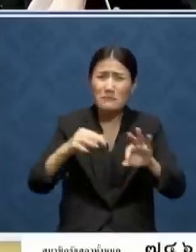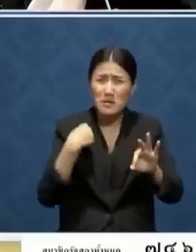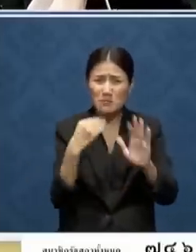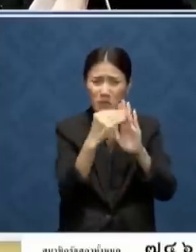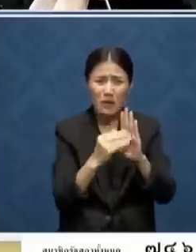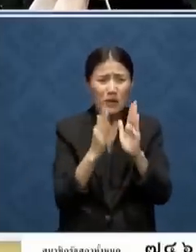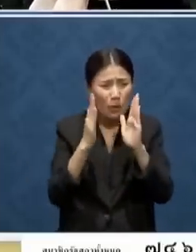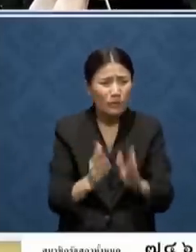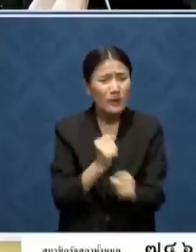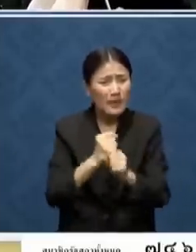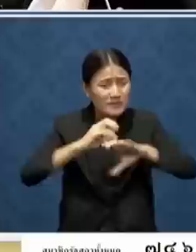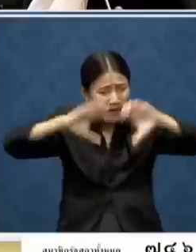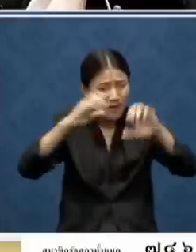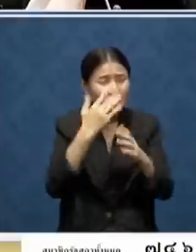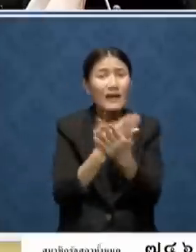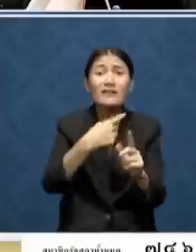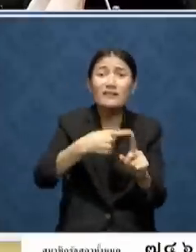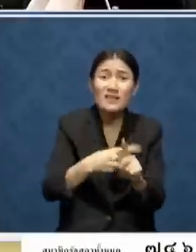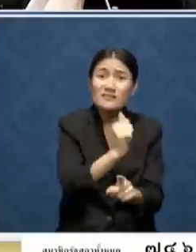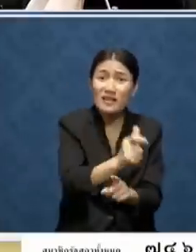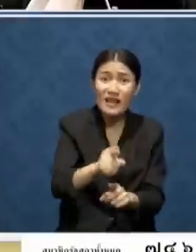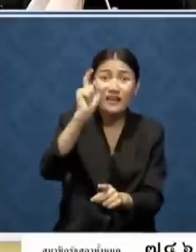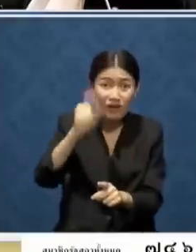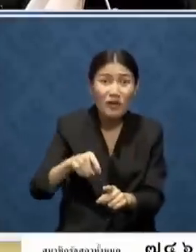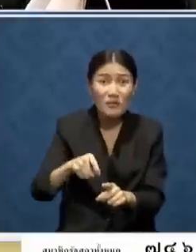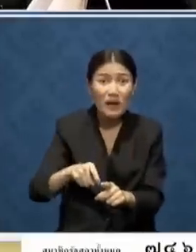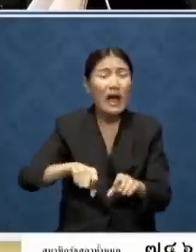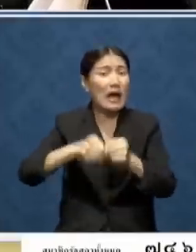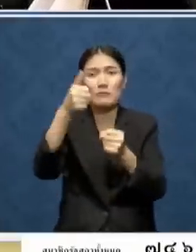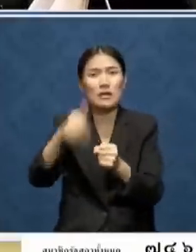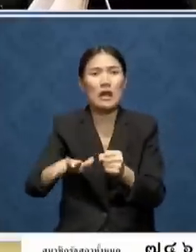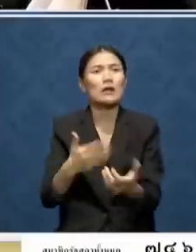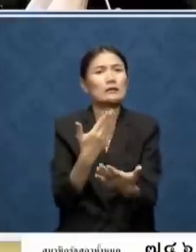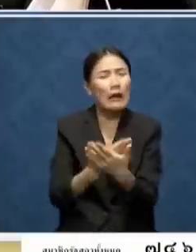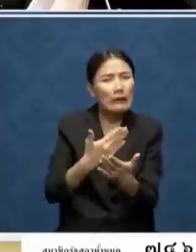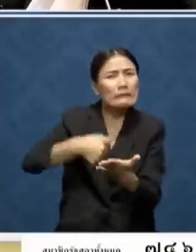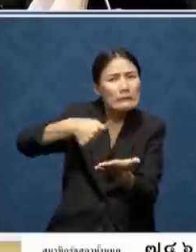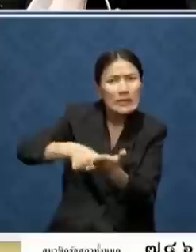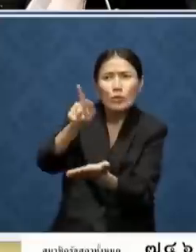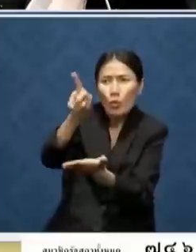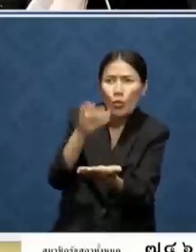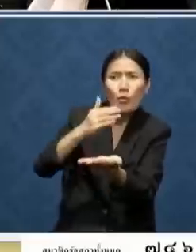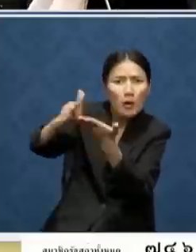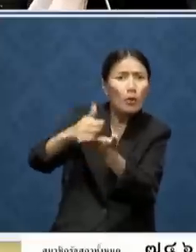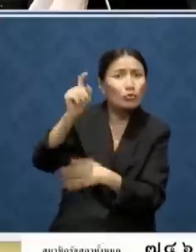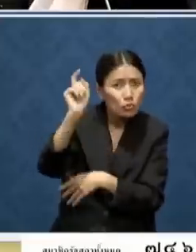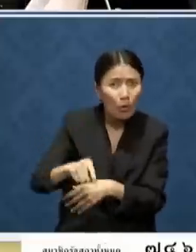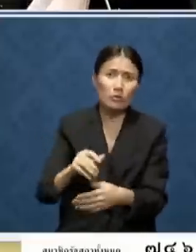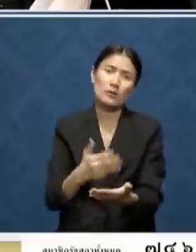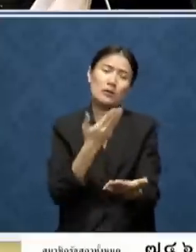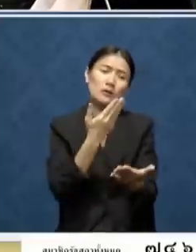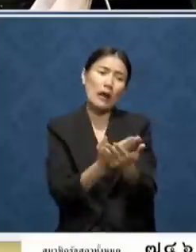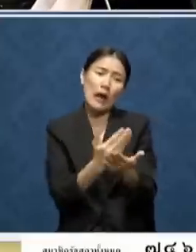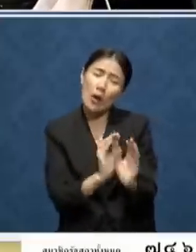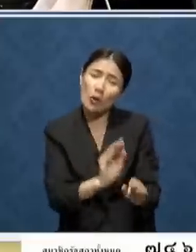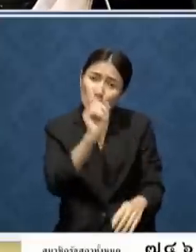บุคลากรราชการนะคะงบที่จะไปใช้ชำระหนี้ชำระดอกเบี้ยนะคะใช้ชดใช้เงินคงคลังนะคะงบ